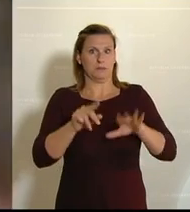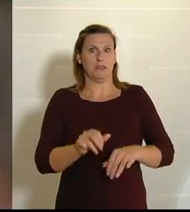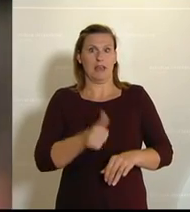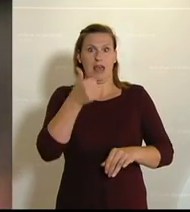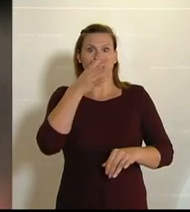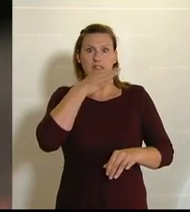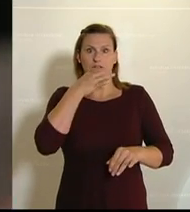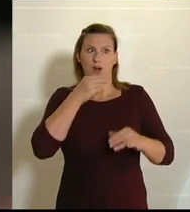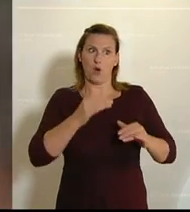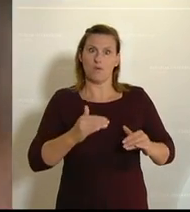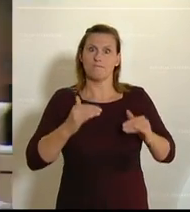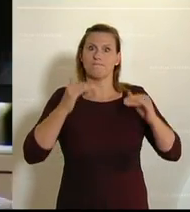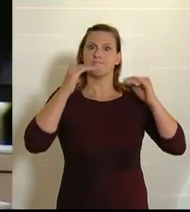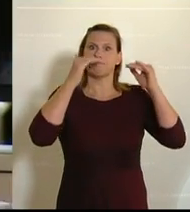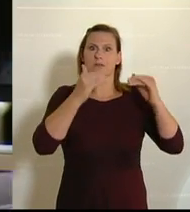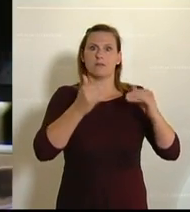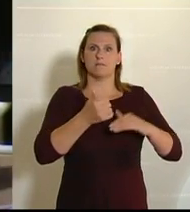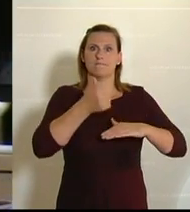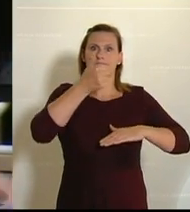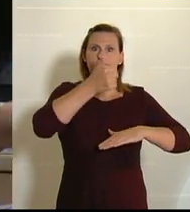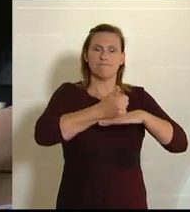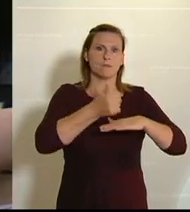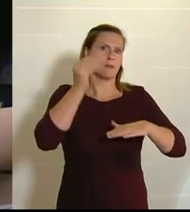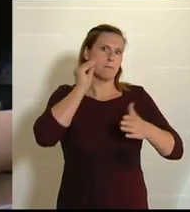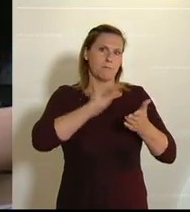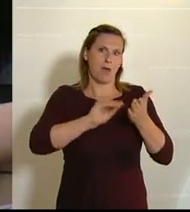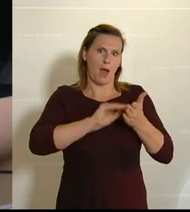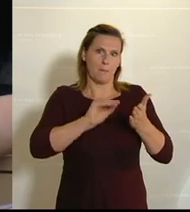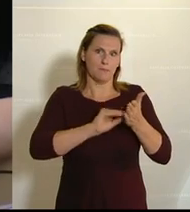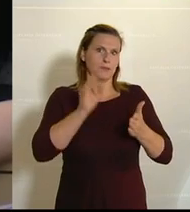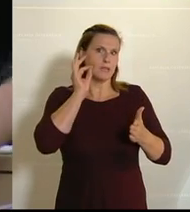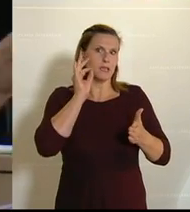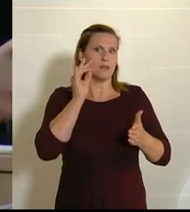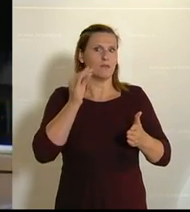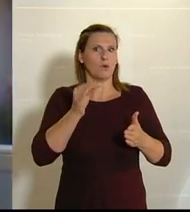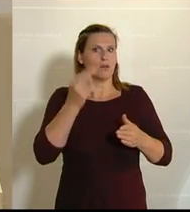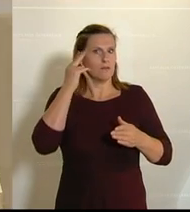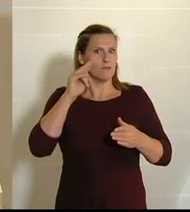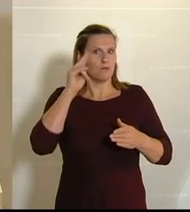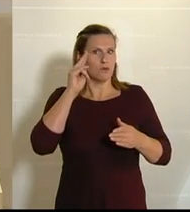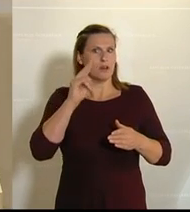zur obersten Beamtin der Republik quasi geworden, bei Sascha van der Bellen,